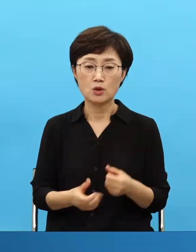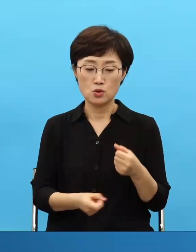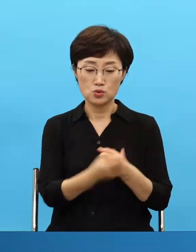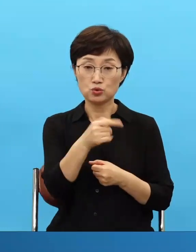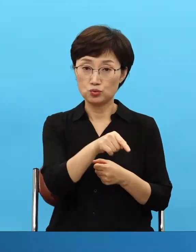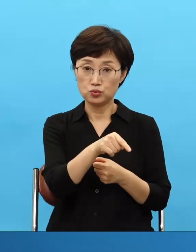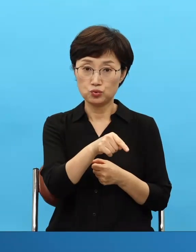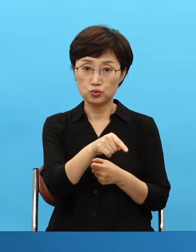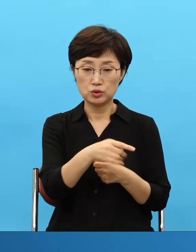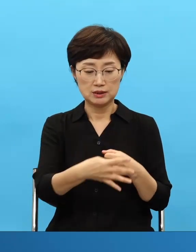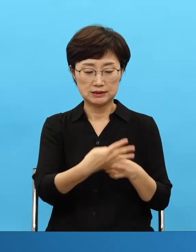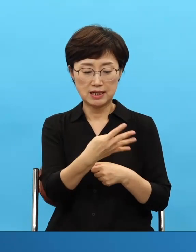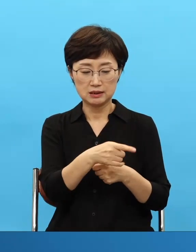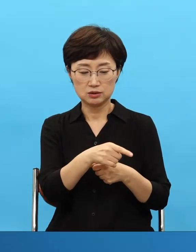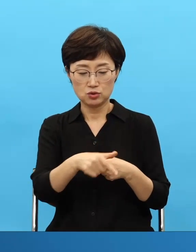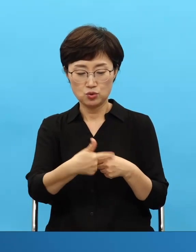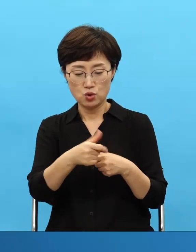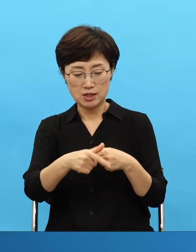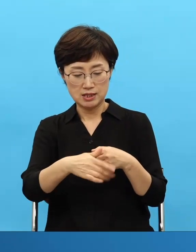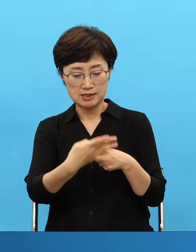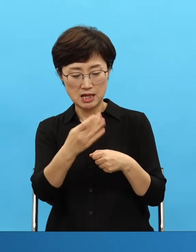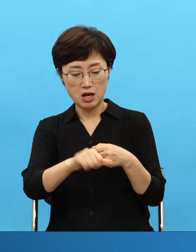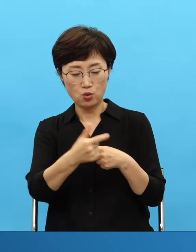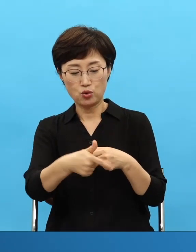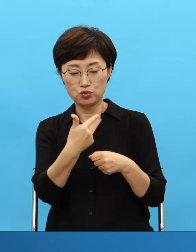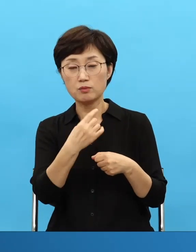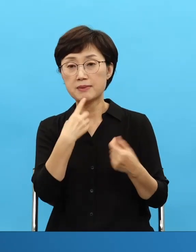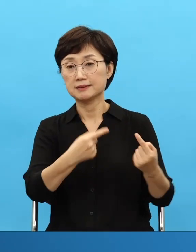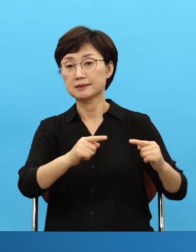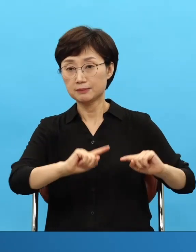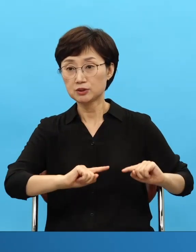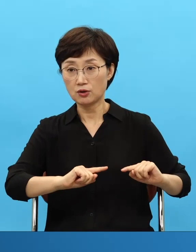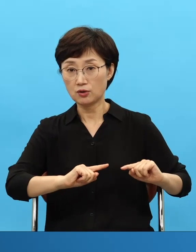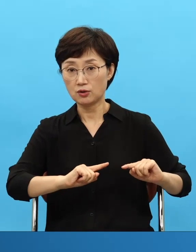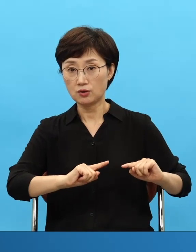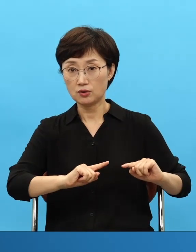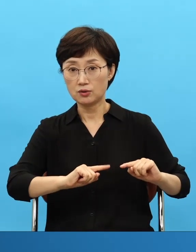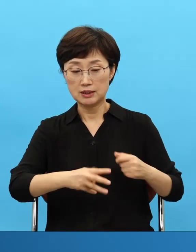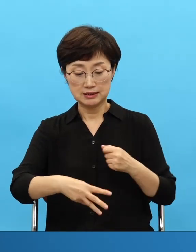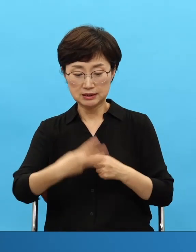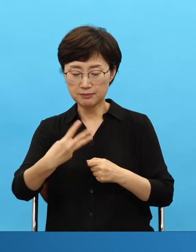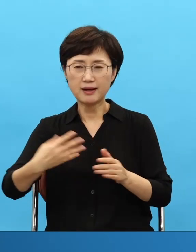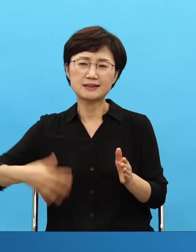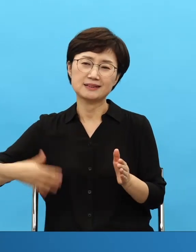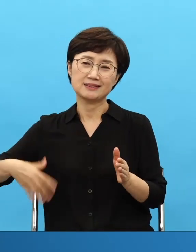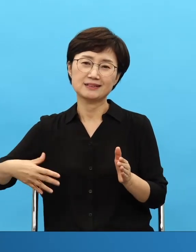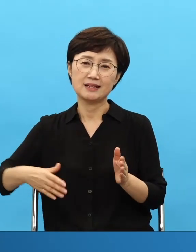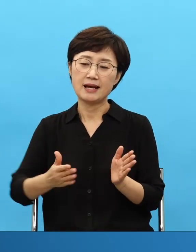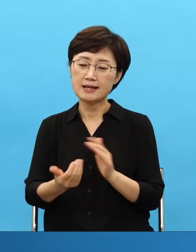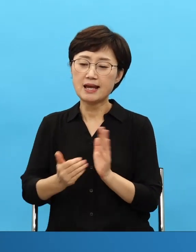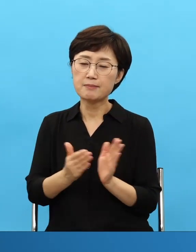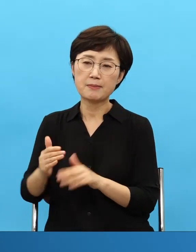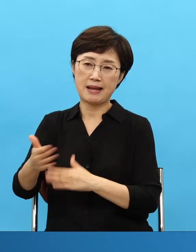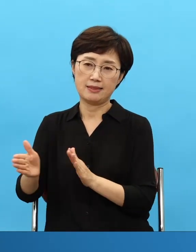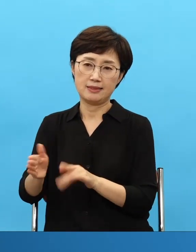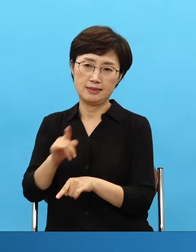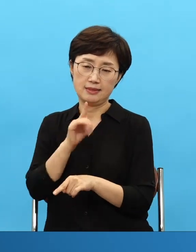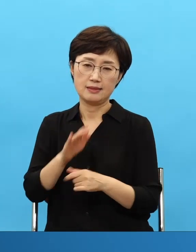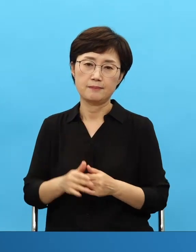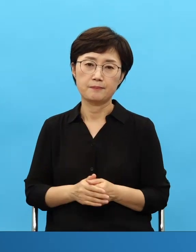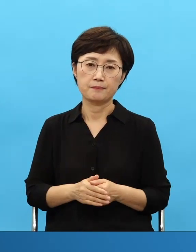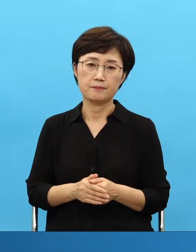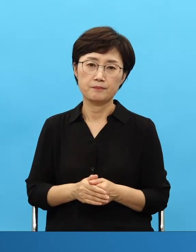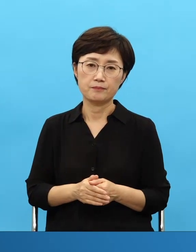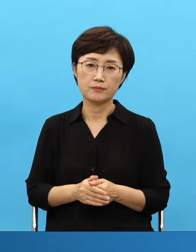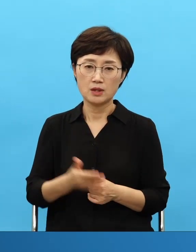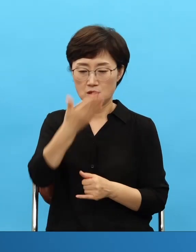초등신학원은 4학년부터 6학년 렘넌트 누구나 참여할 수 있으며 3학년은 예비반부터 시작할 수 있습니다.